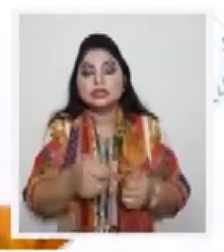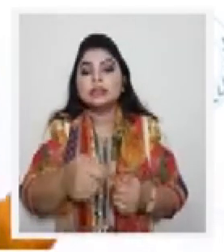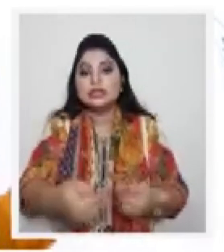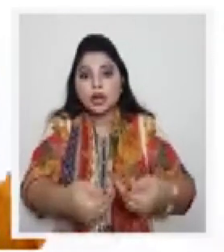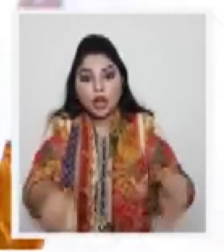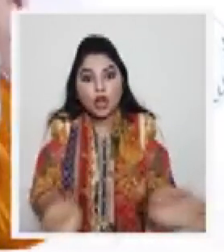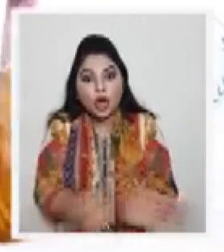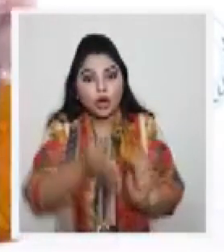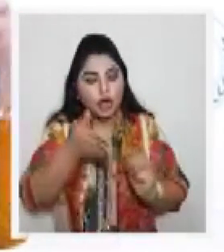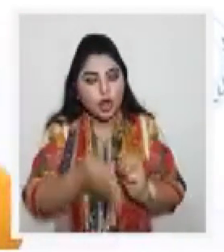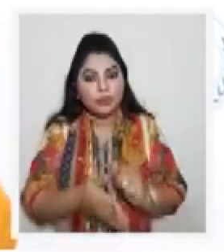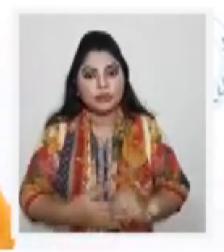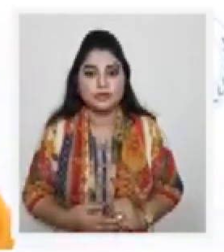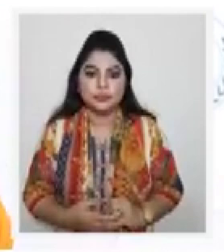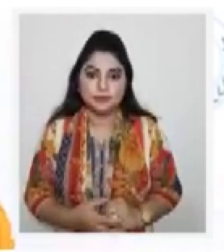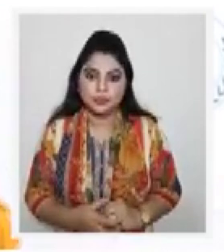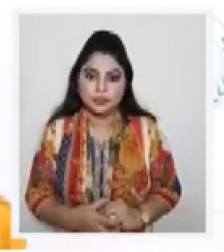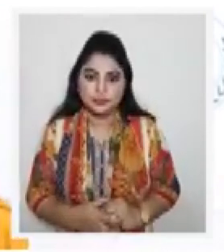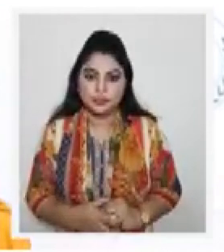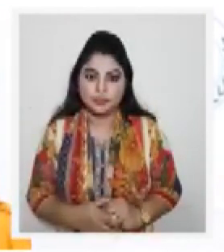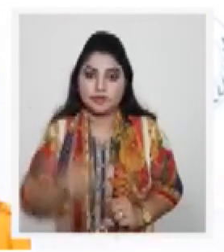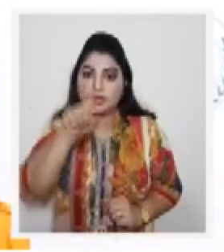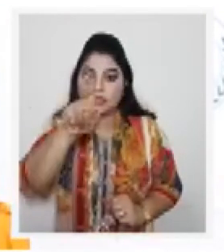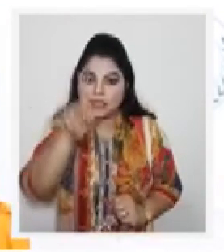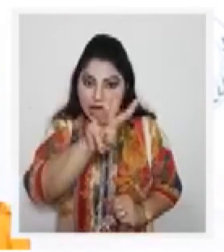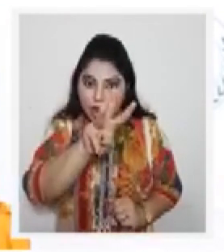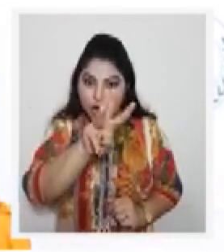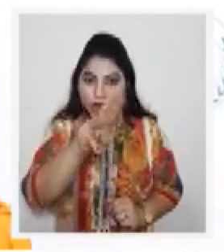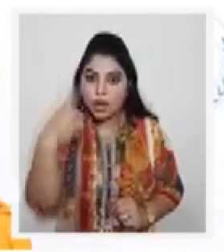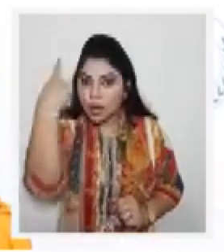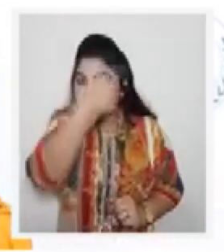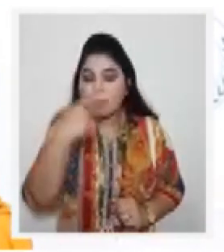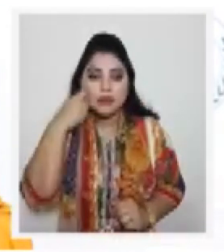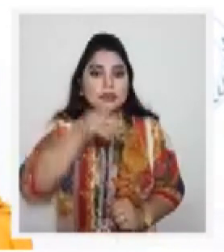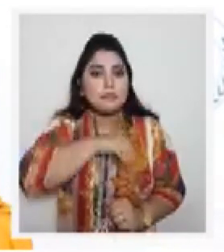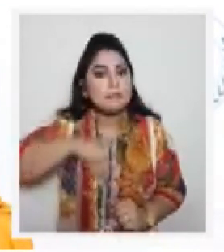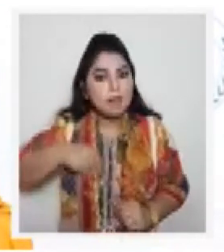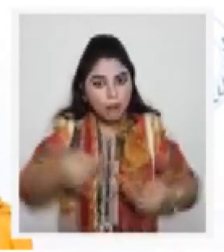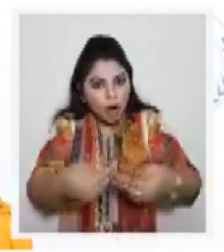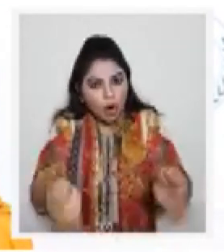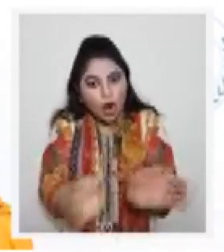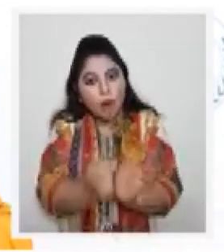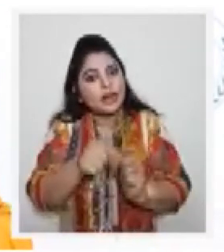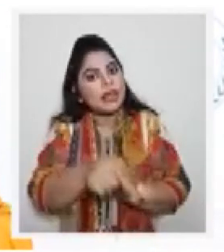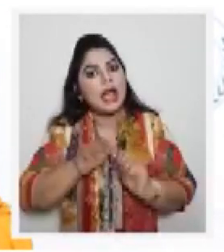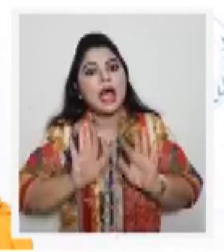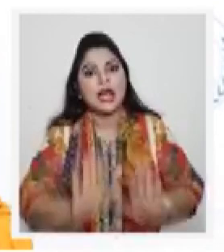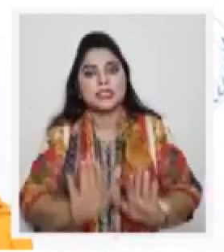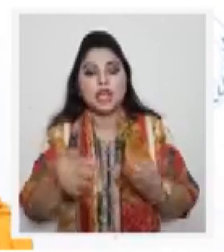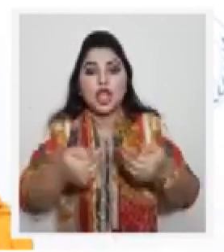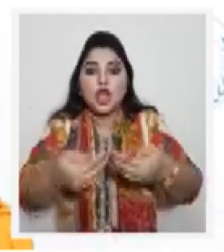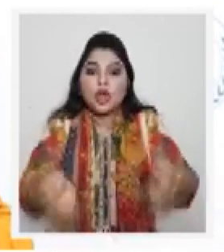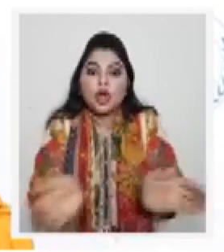করি, জোন বিষয়ে যে কমিটি করা হয়েছে তাতে